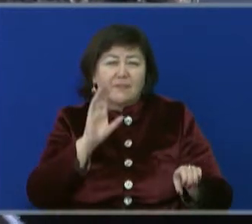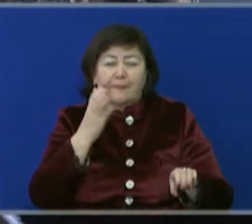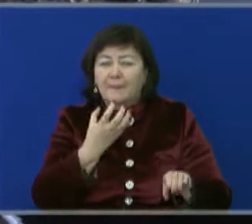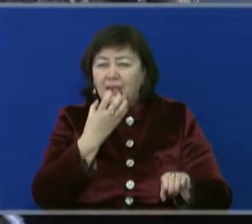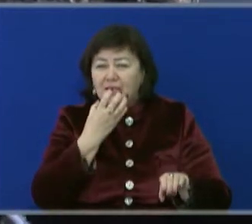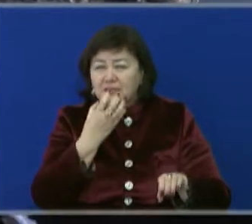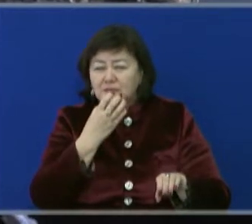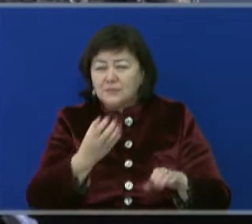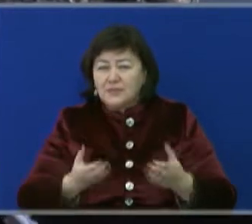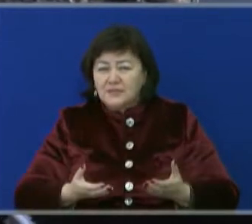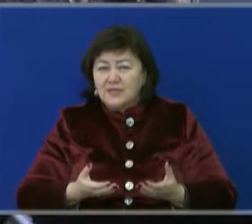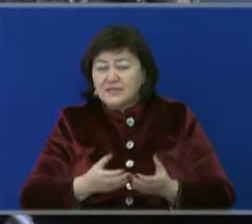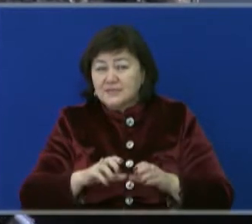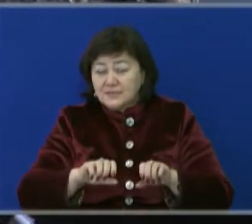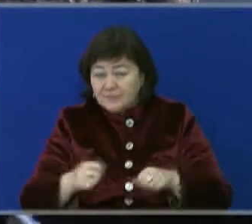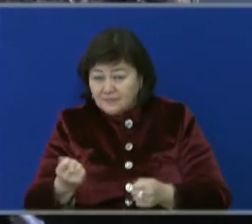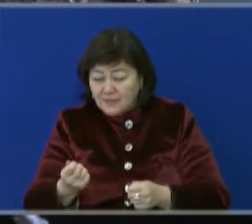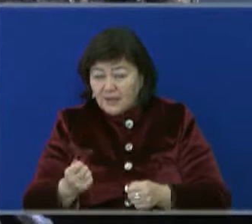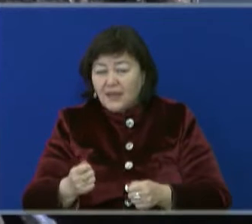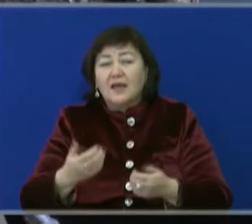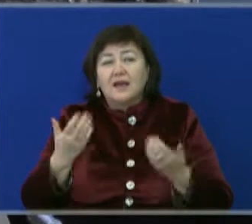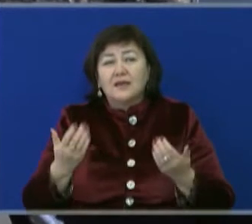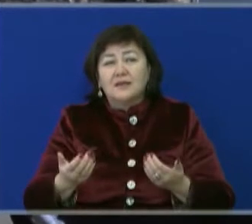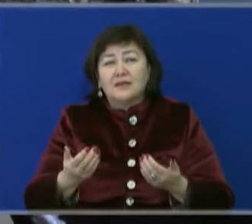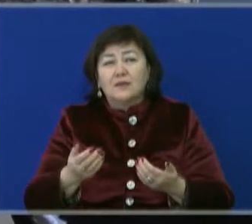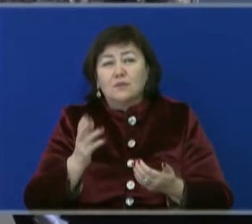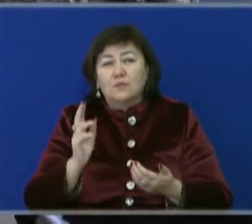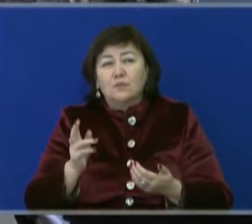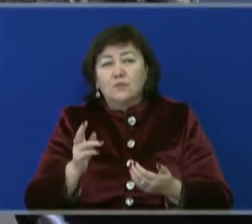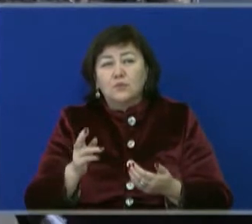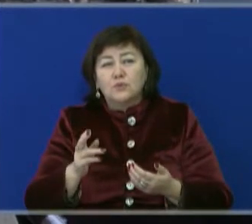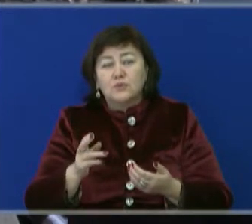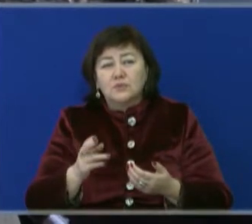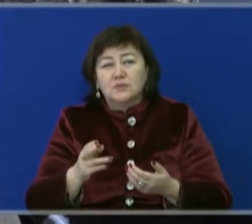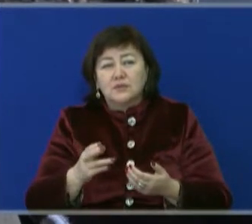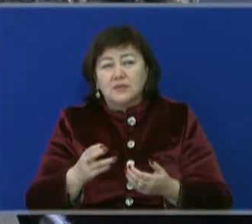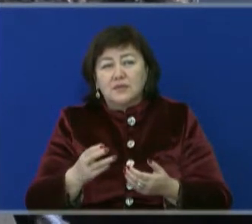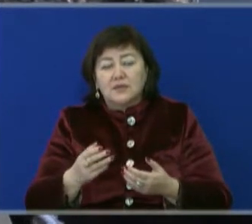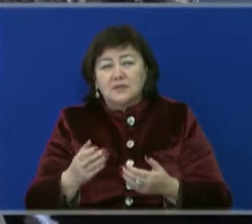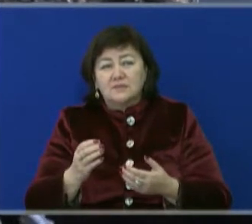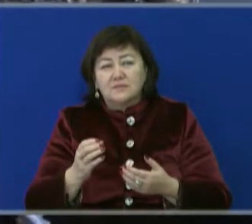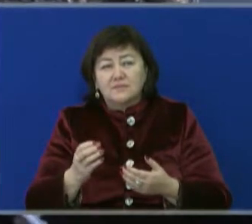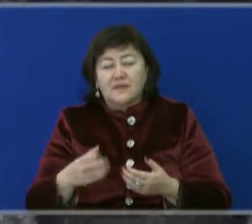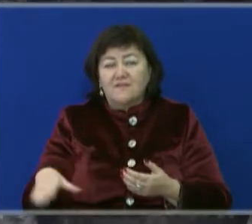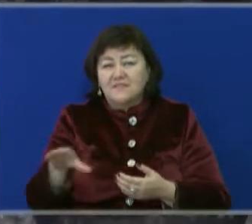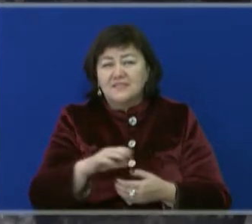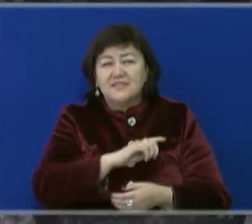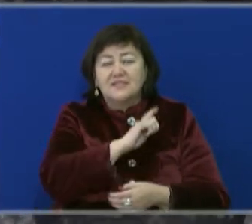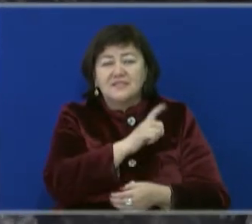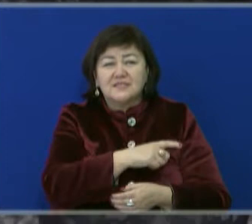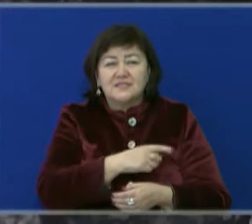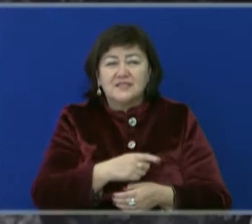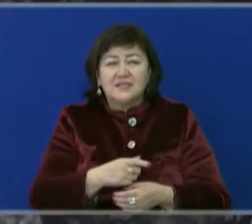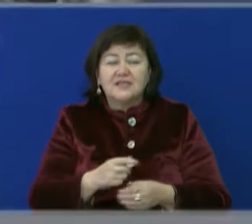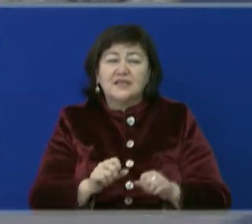Жаносемей. На что будут реагировать силы и средства города Семей, сил гражданской защиты по